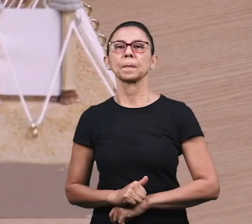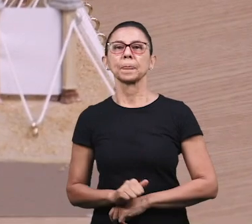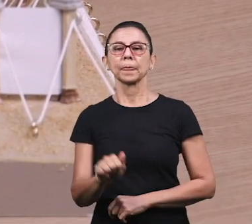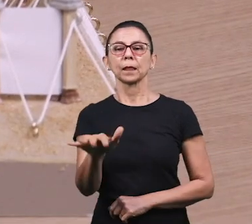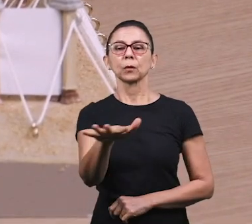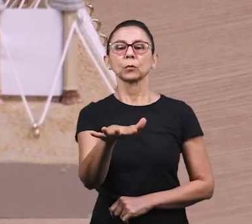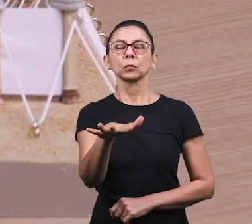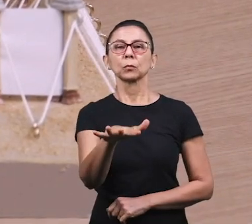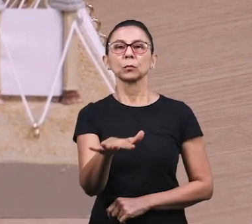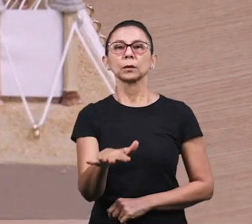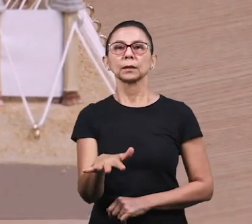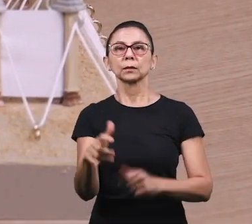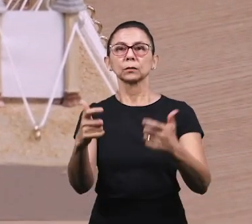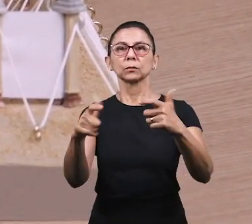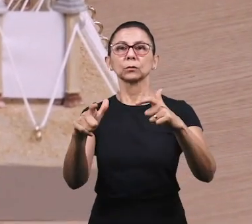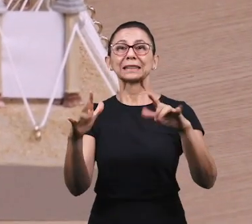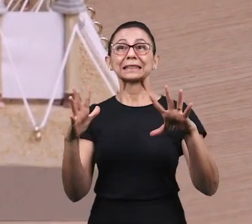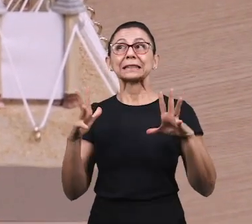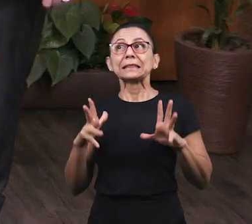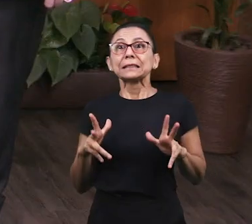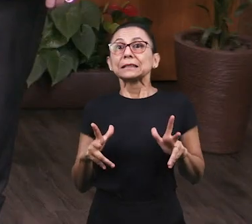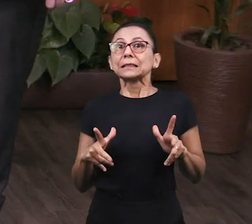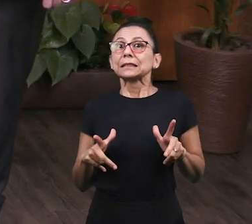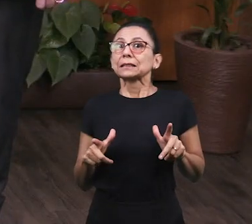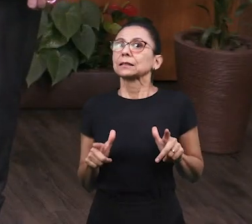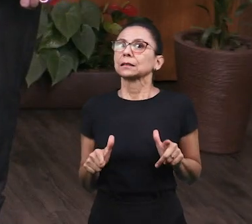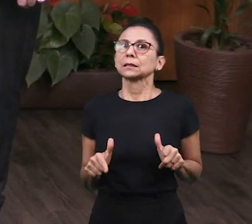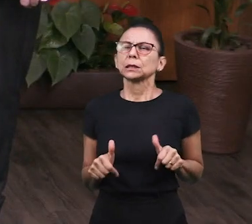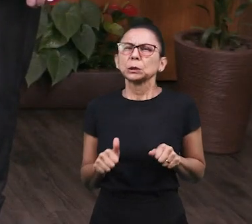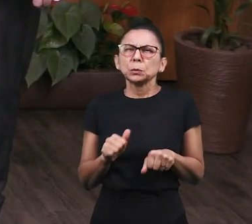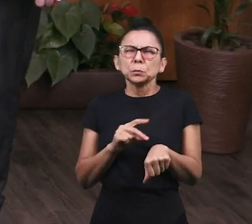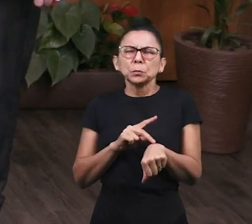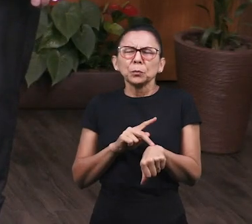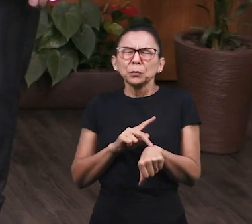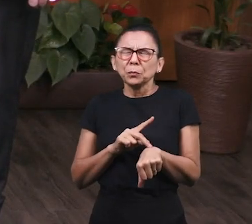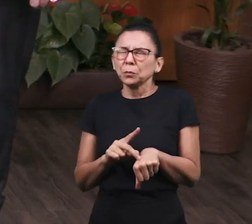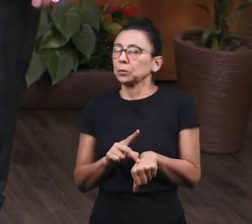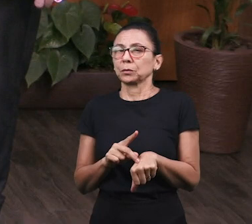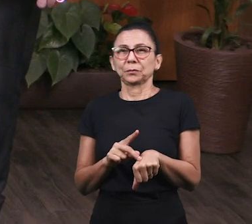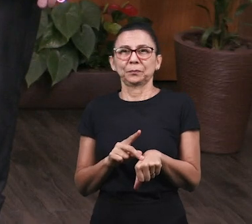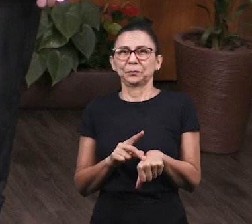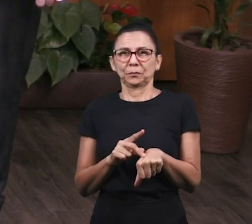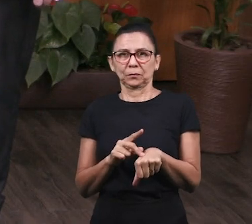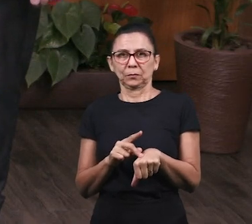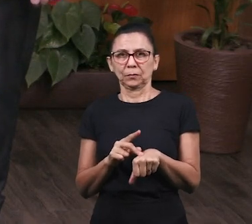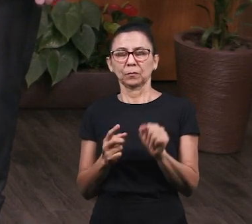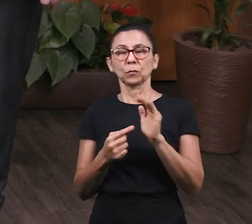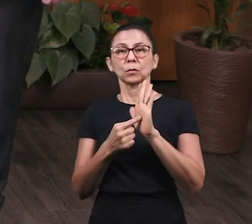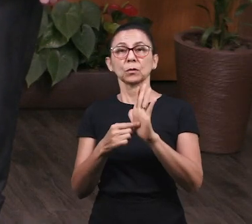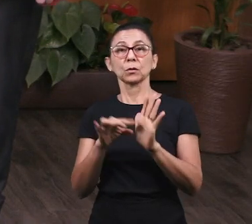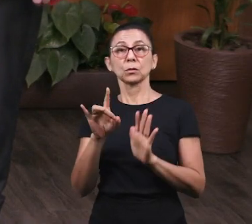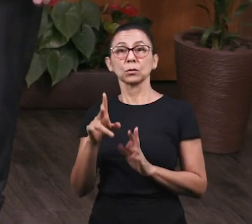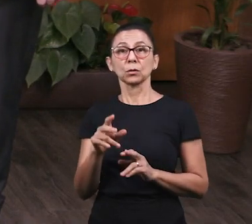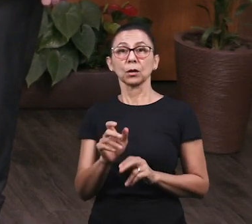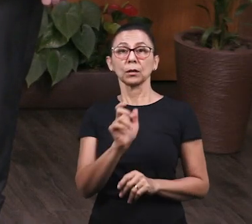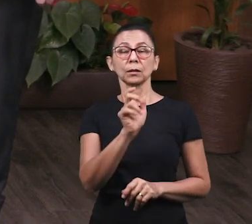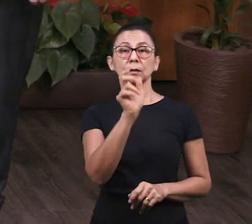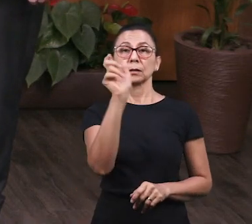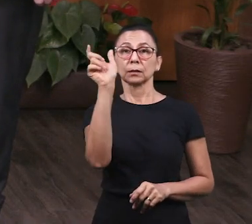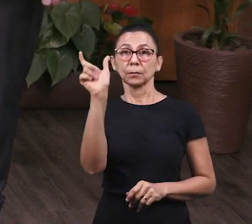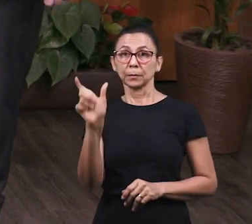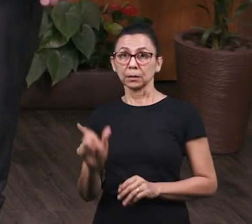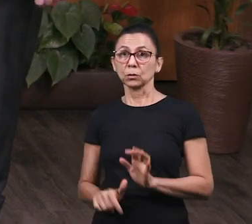lieu saint, qui pointait prophétiquement que seulement à travers le Seigneur Jésus,